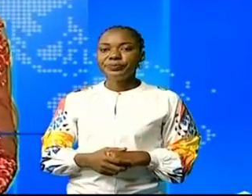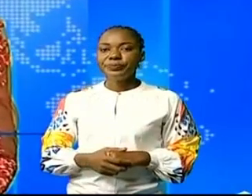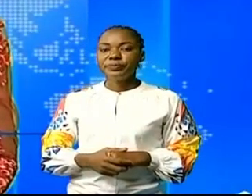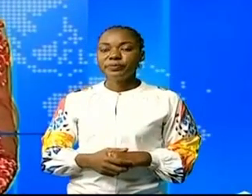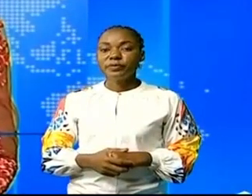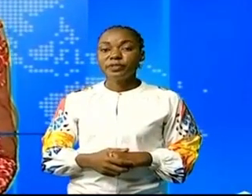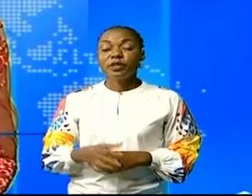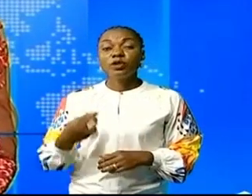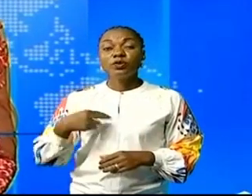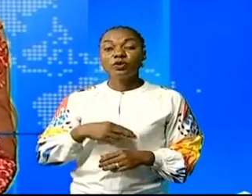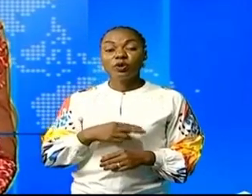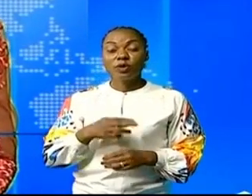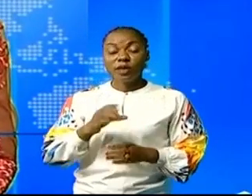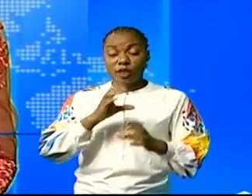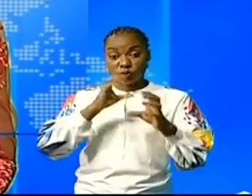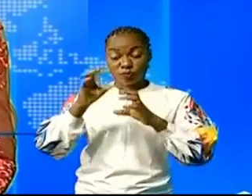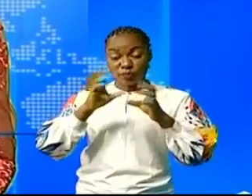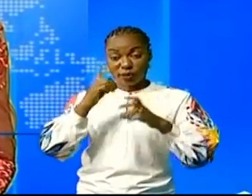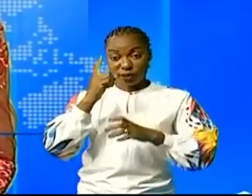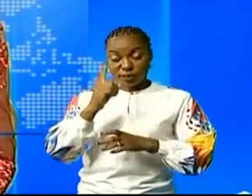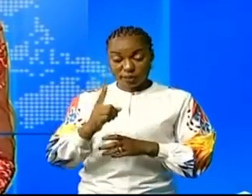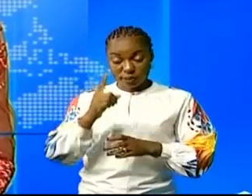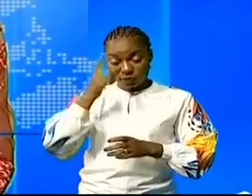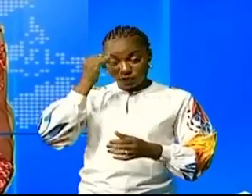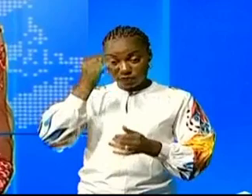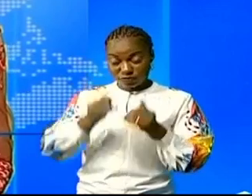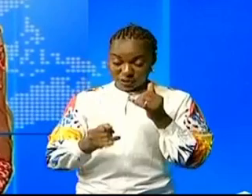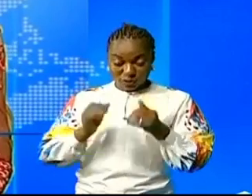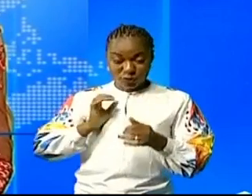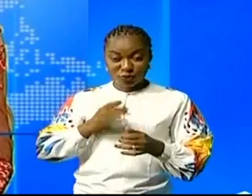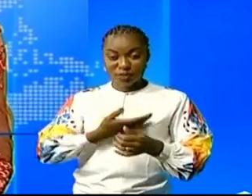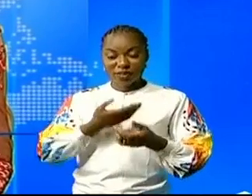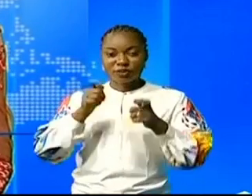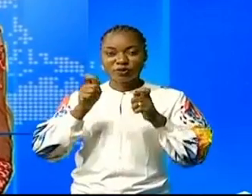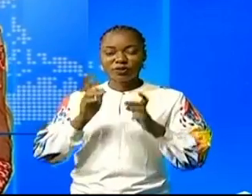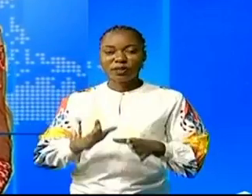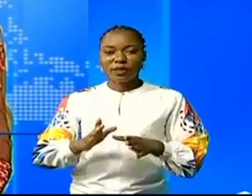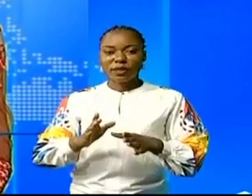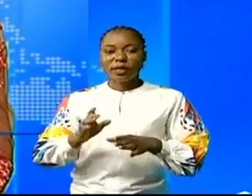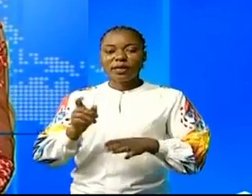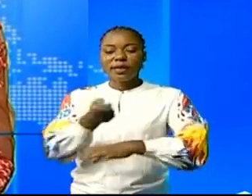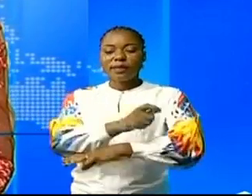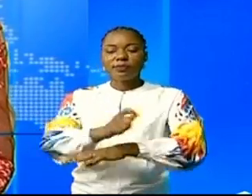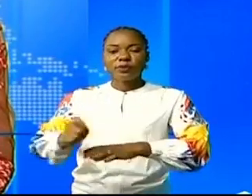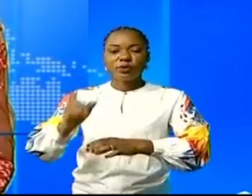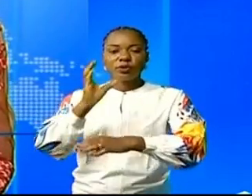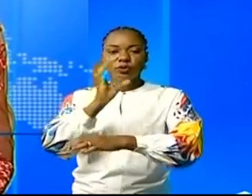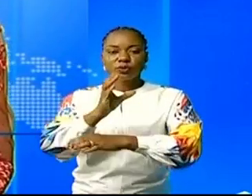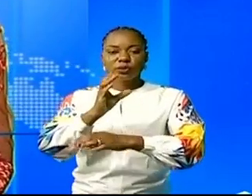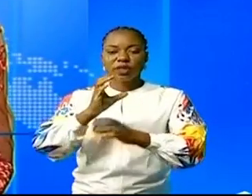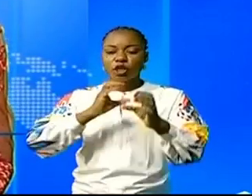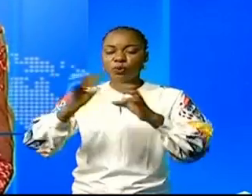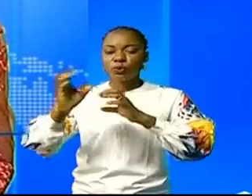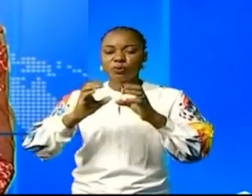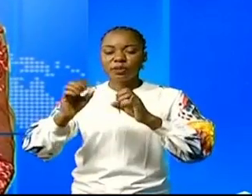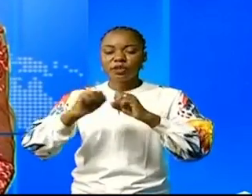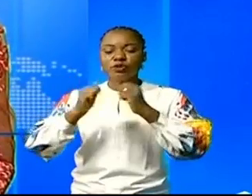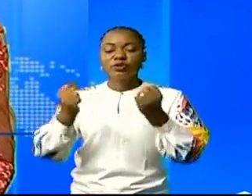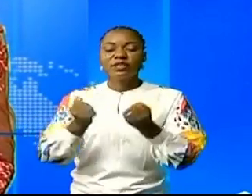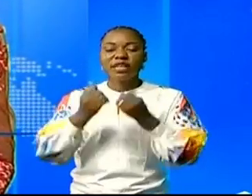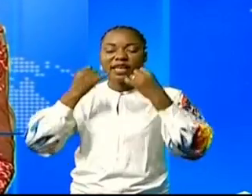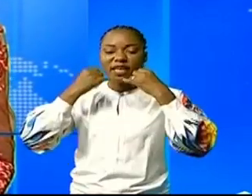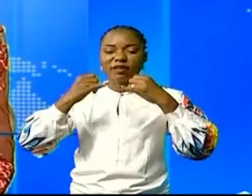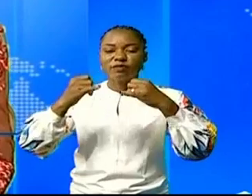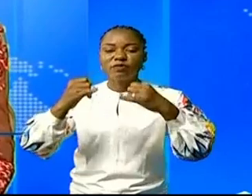Nous allons découvrir ce communiqué avant de nous séparer. Le Bureau du Conseil économique et social informe l'opinion nationale